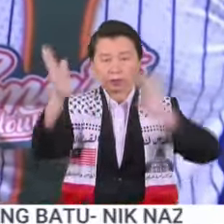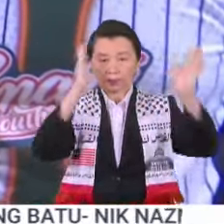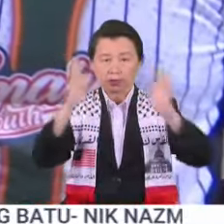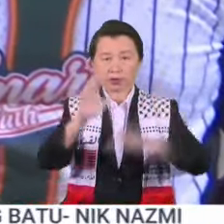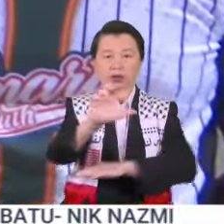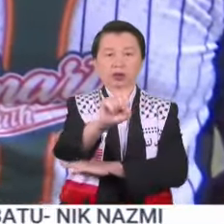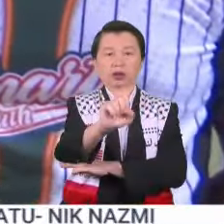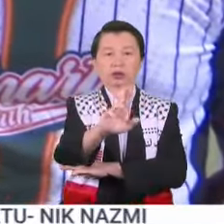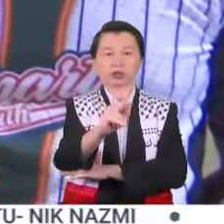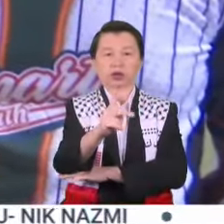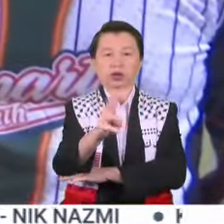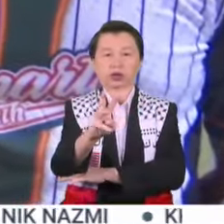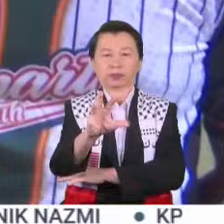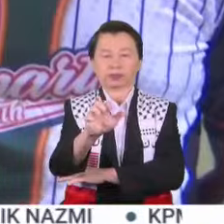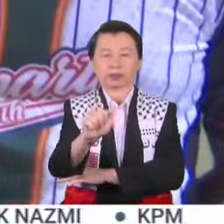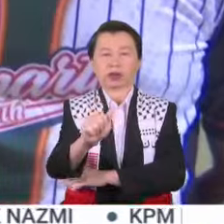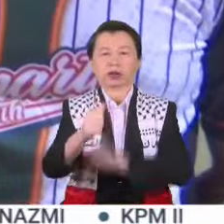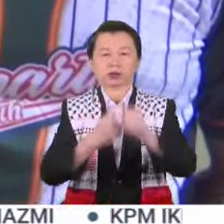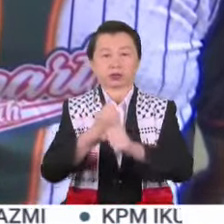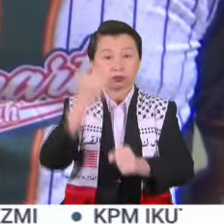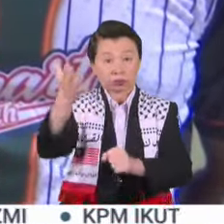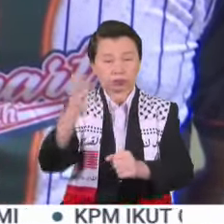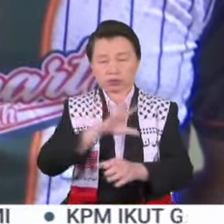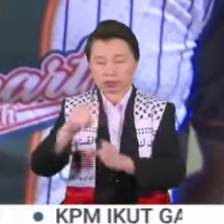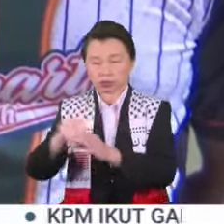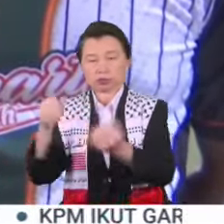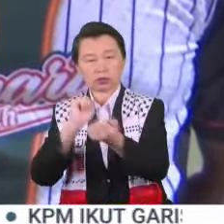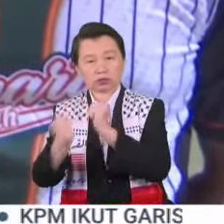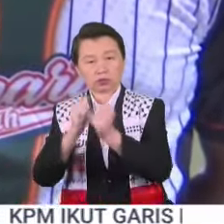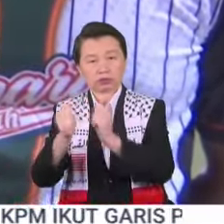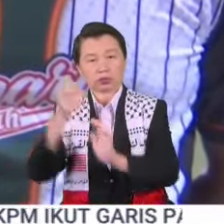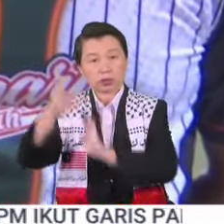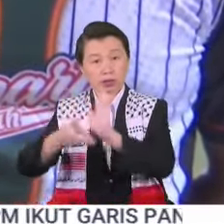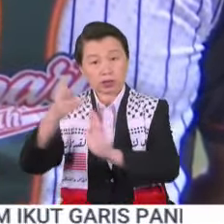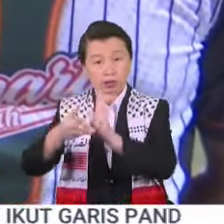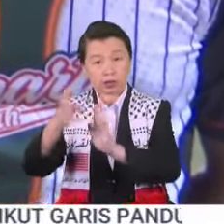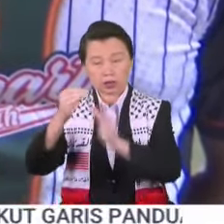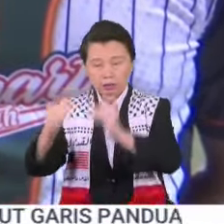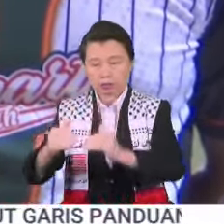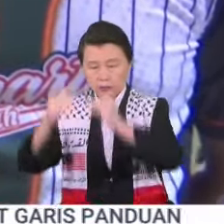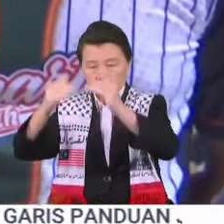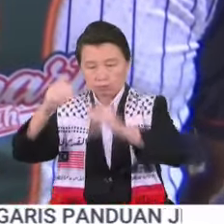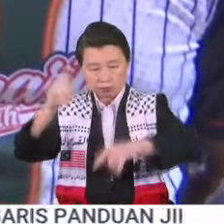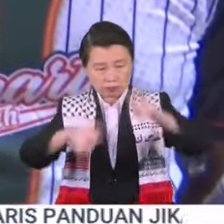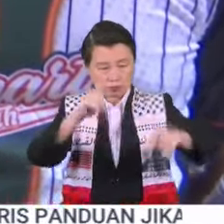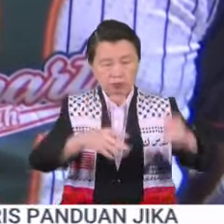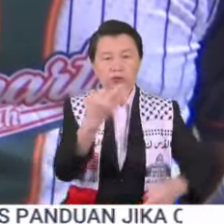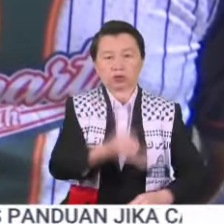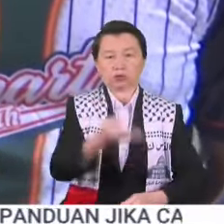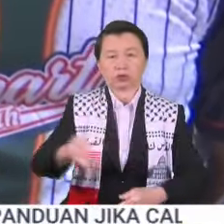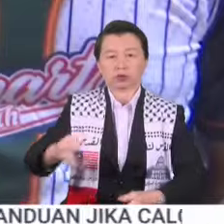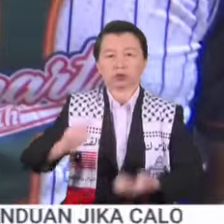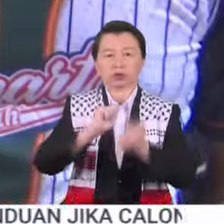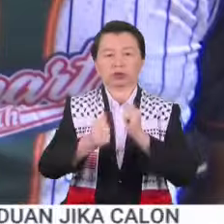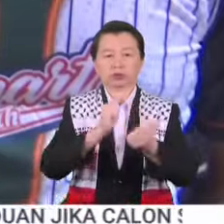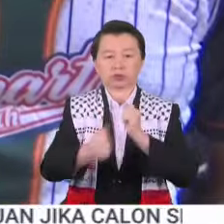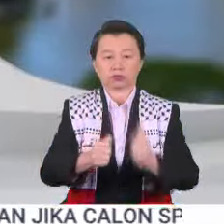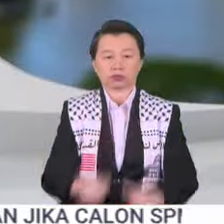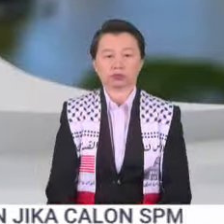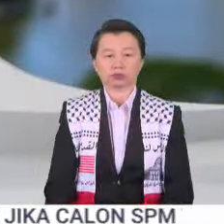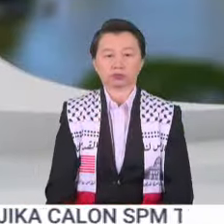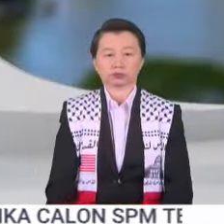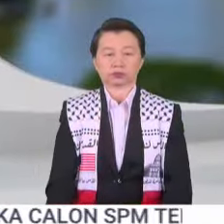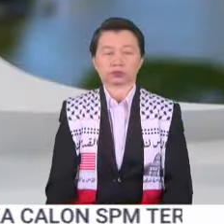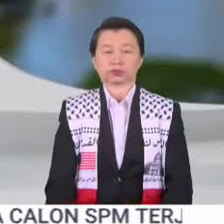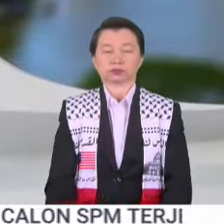SUKMA tahun depan. Ini termasuk persediaan para atlet dan naik taraf pelbagai fasiliti sukan.